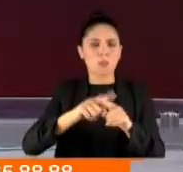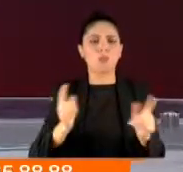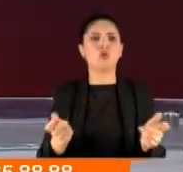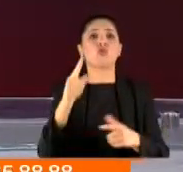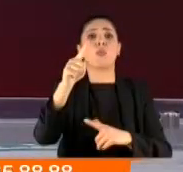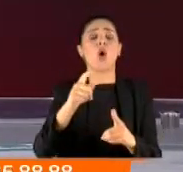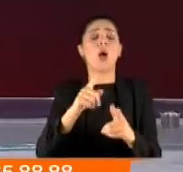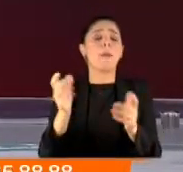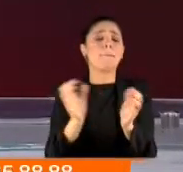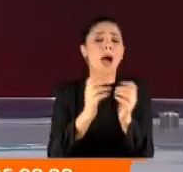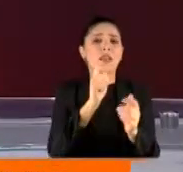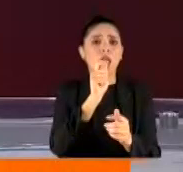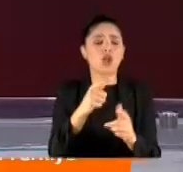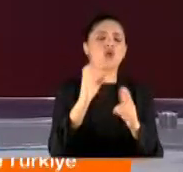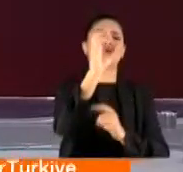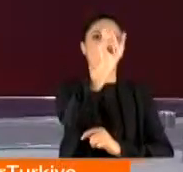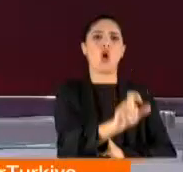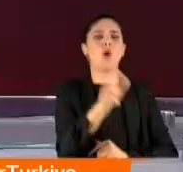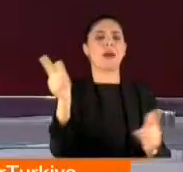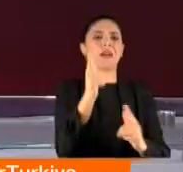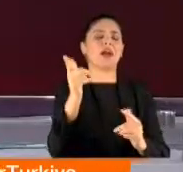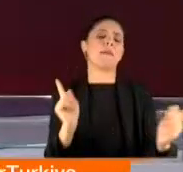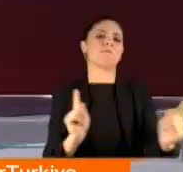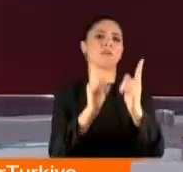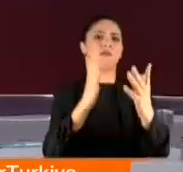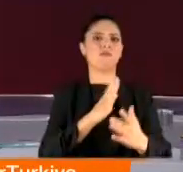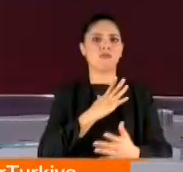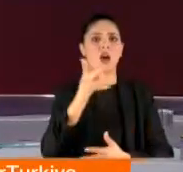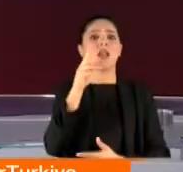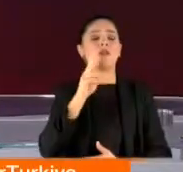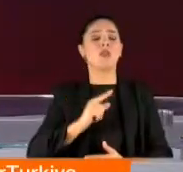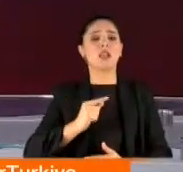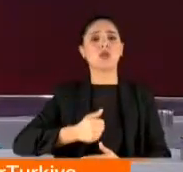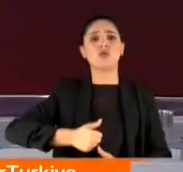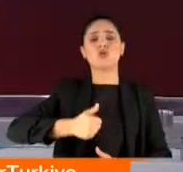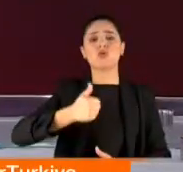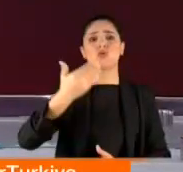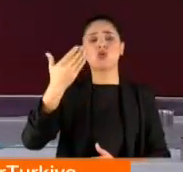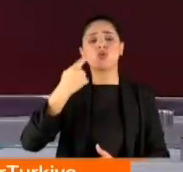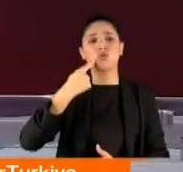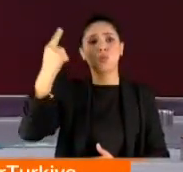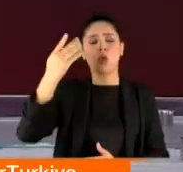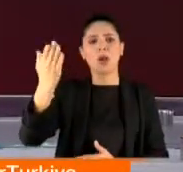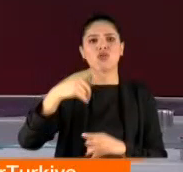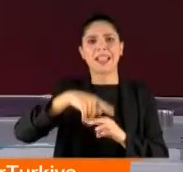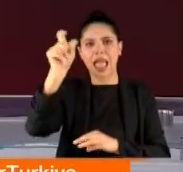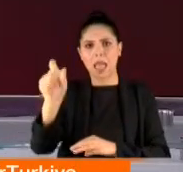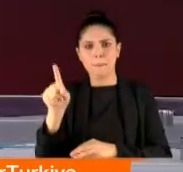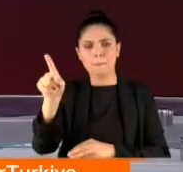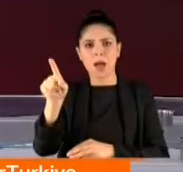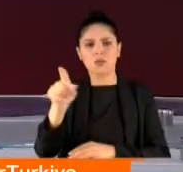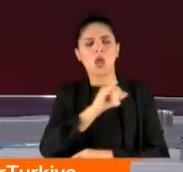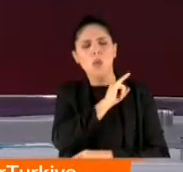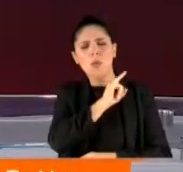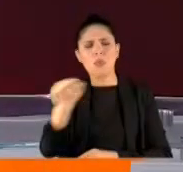parti sözcüsü Ömer Çelik kameraların karşısındaydı. Her zaman olduğu gibi. Ve Cumhurbaşkanı Emmanuel Macron'a